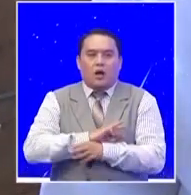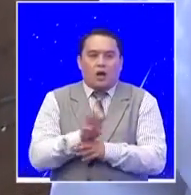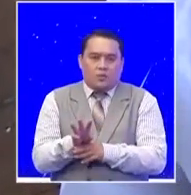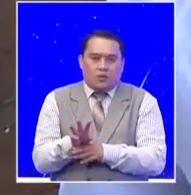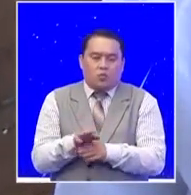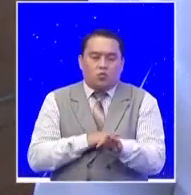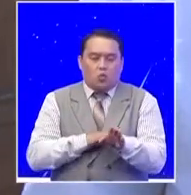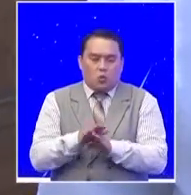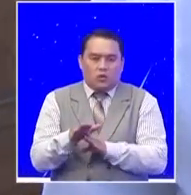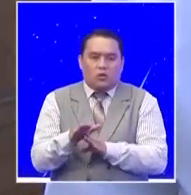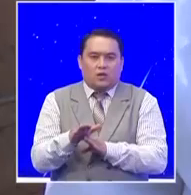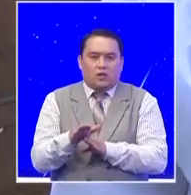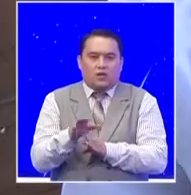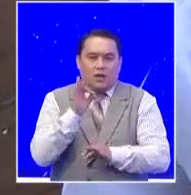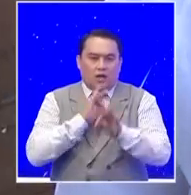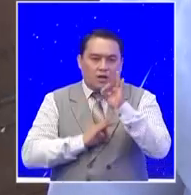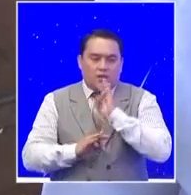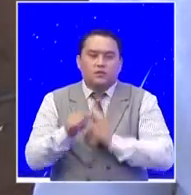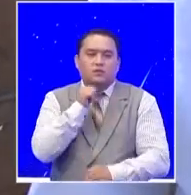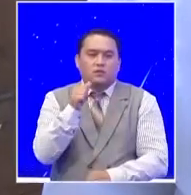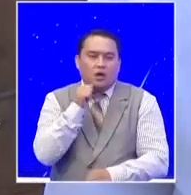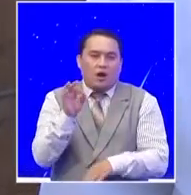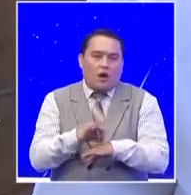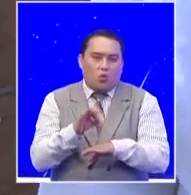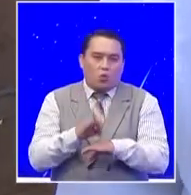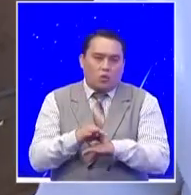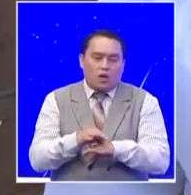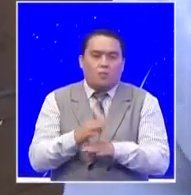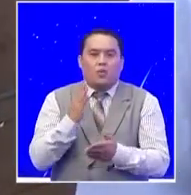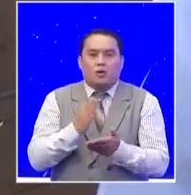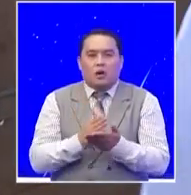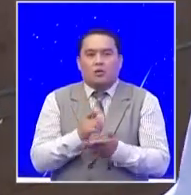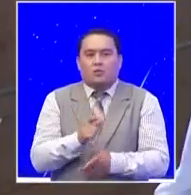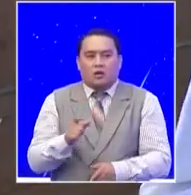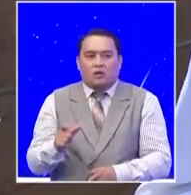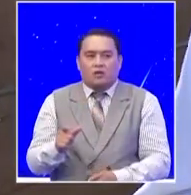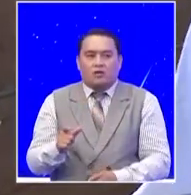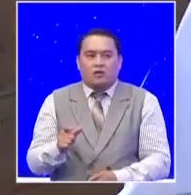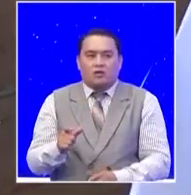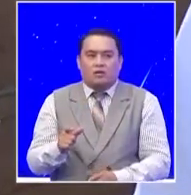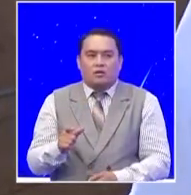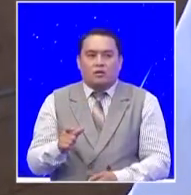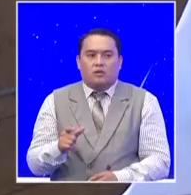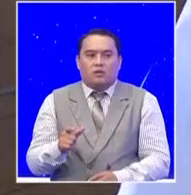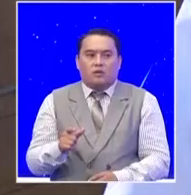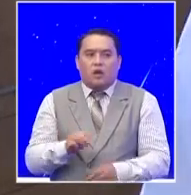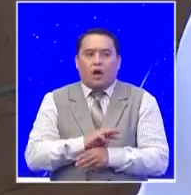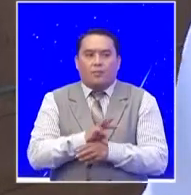етілуде толықтай. Сахарный диабет, гипертониялық аурулар бойынша, солар бойынша жалпы